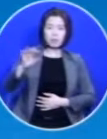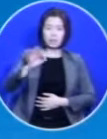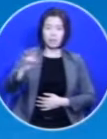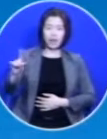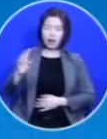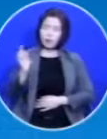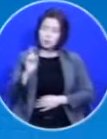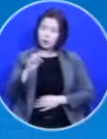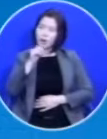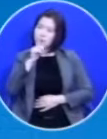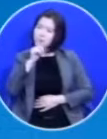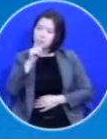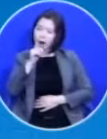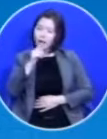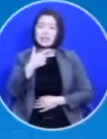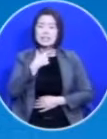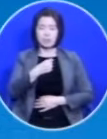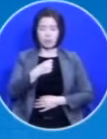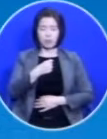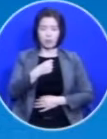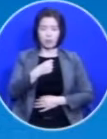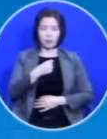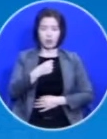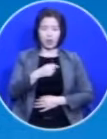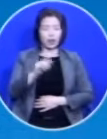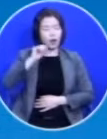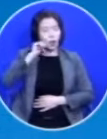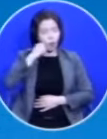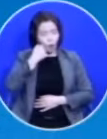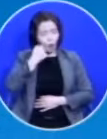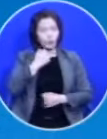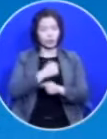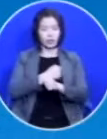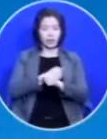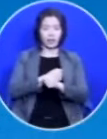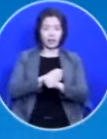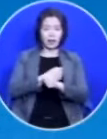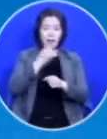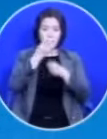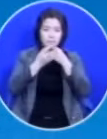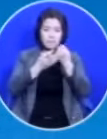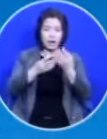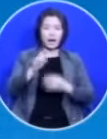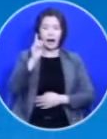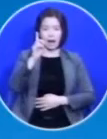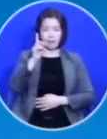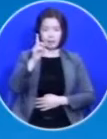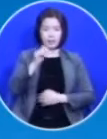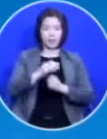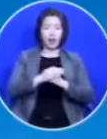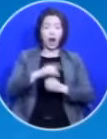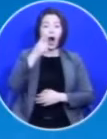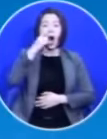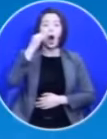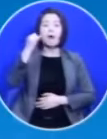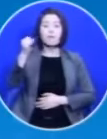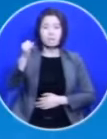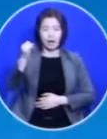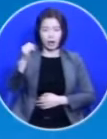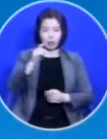뭔가 말을 하려고 하는 거예요 어렵 살이 꺼낸 한마디 엄마라고